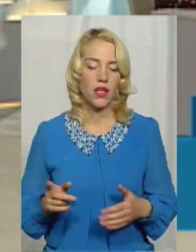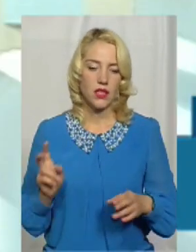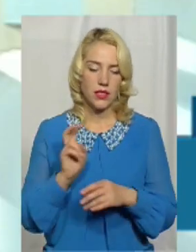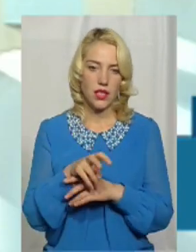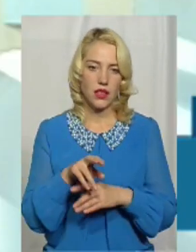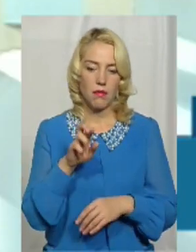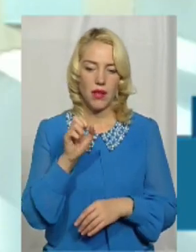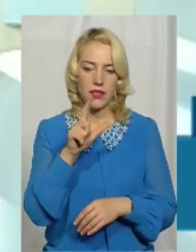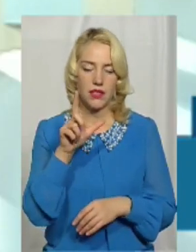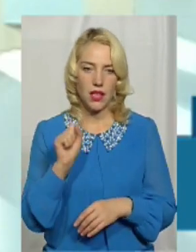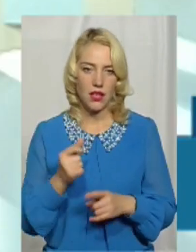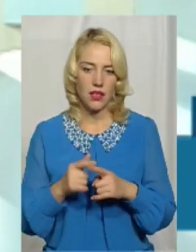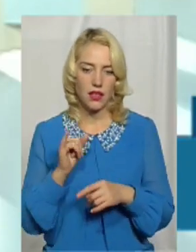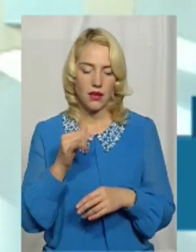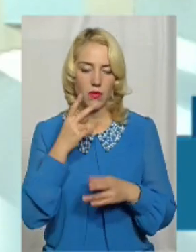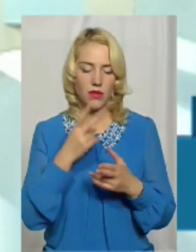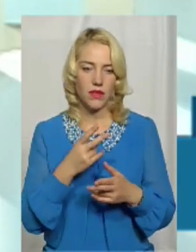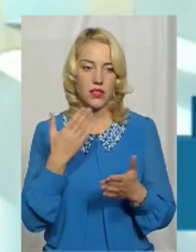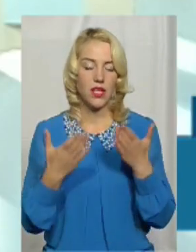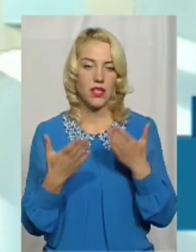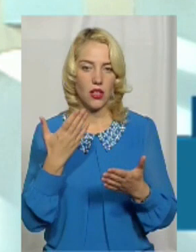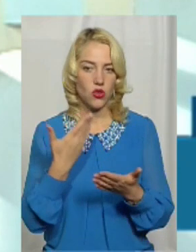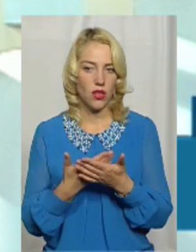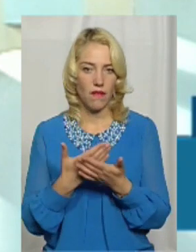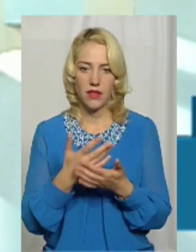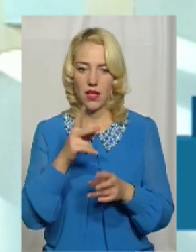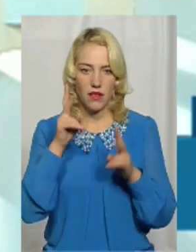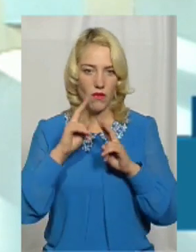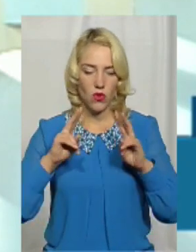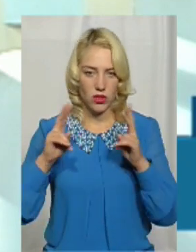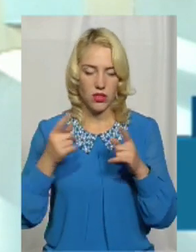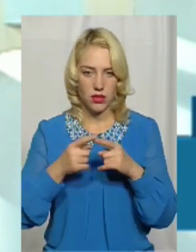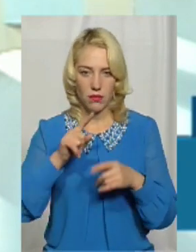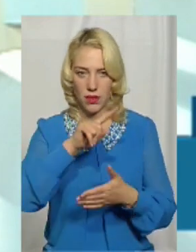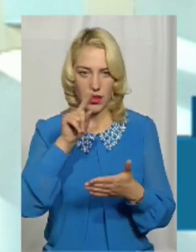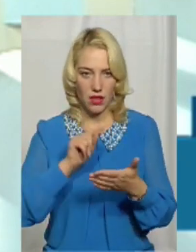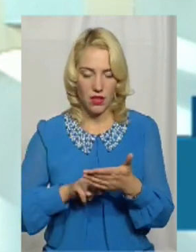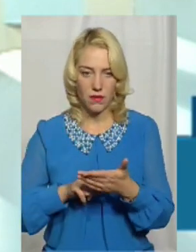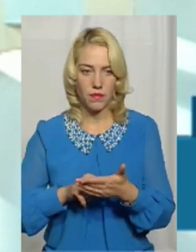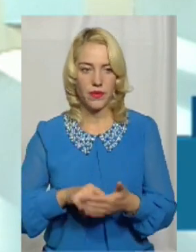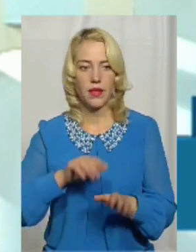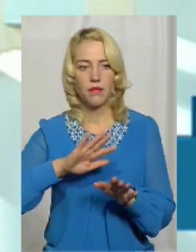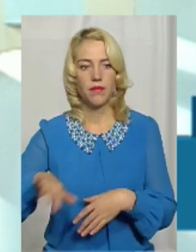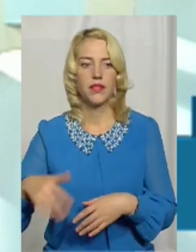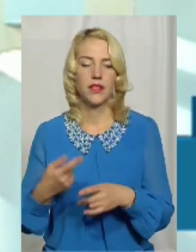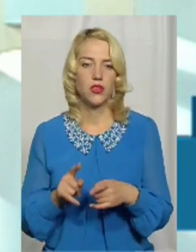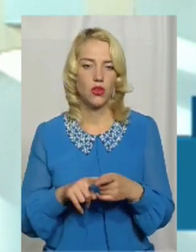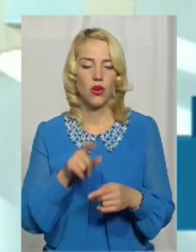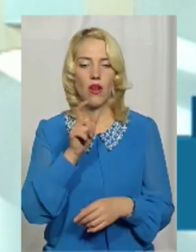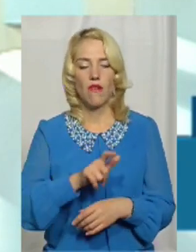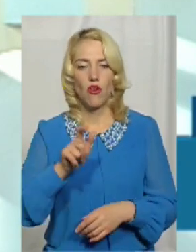зайти в базу, подивитися, навіть якщо вони, скажімо, не зовсім володіють цим питанням, після цього